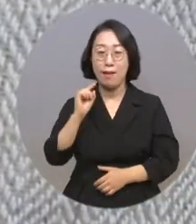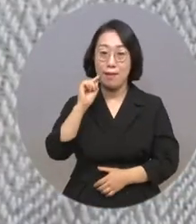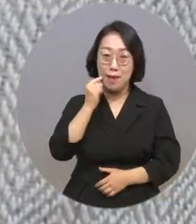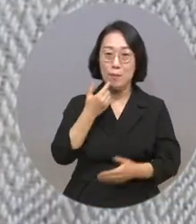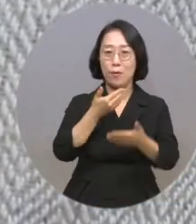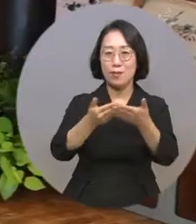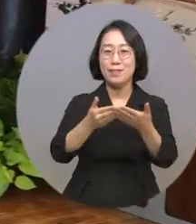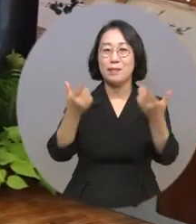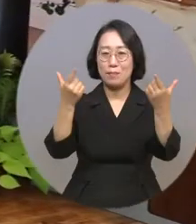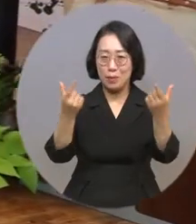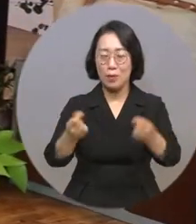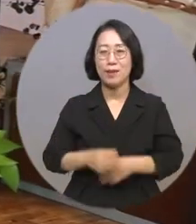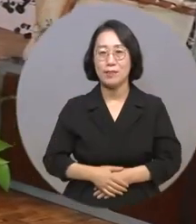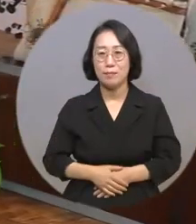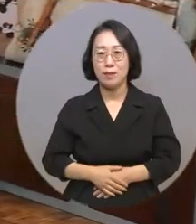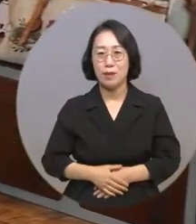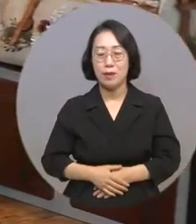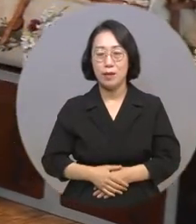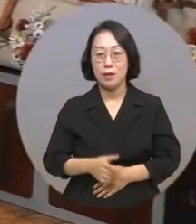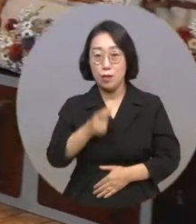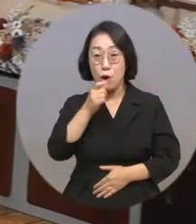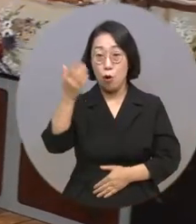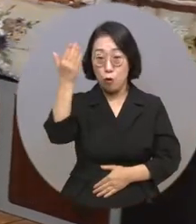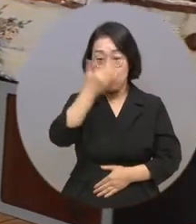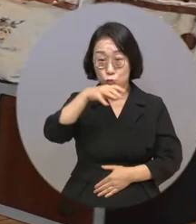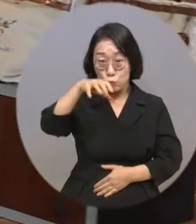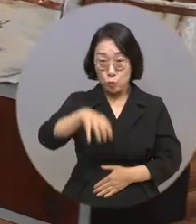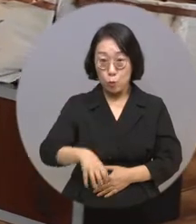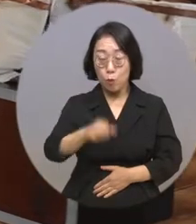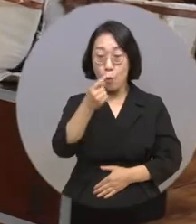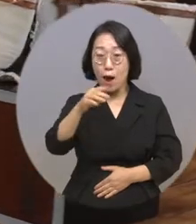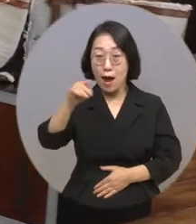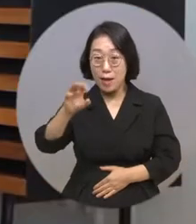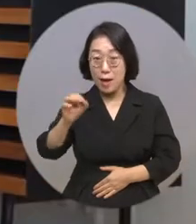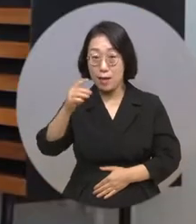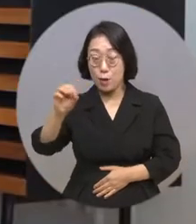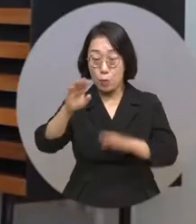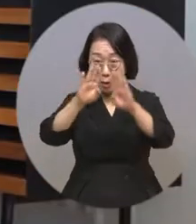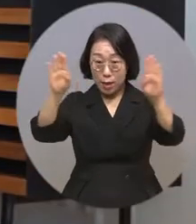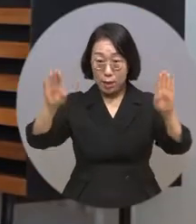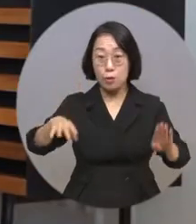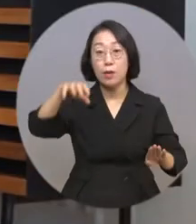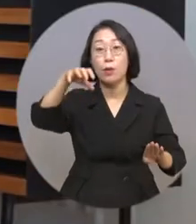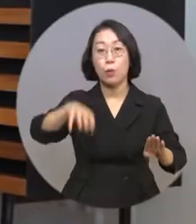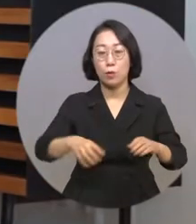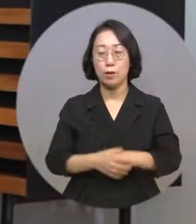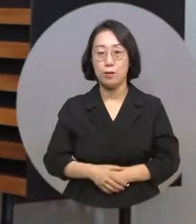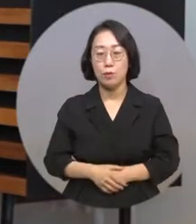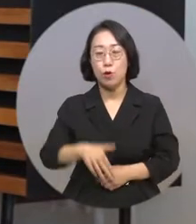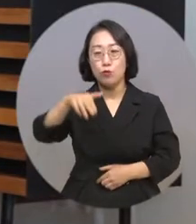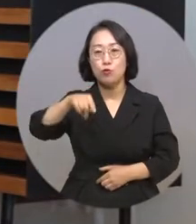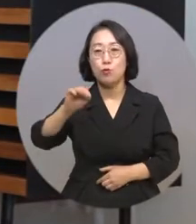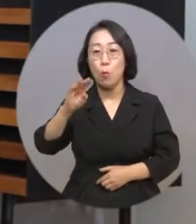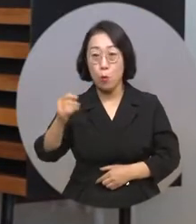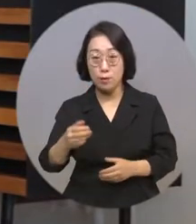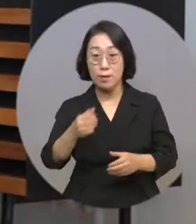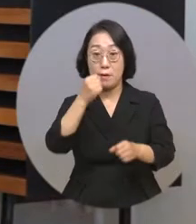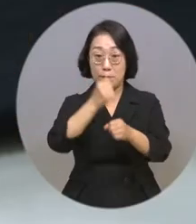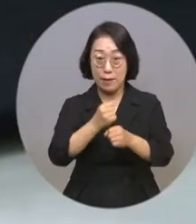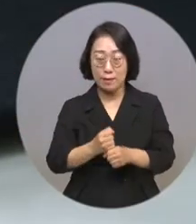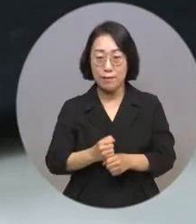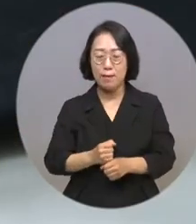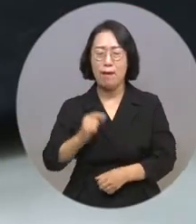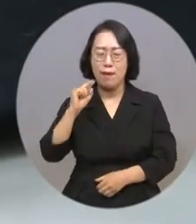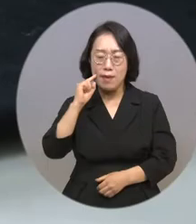그림 같습니다. 여수시 아뜨리에 화양연화에서는 주보은 작가의 견고하고 섬세하게 혼을